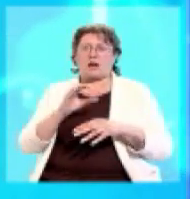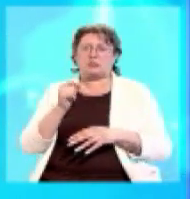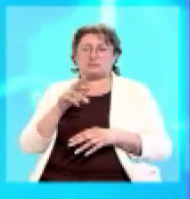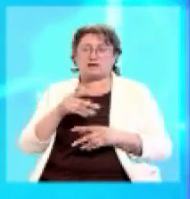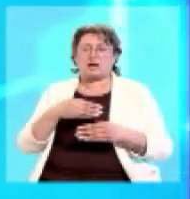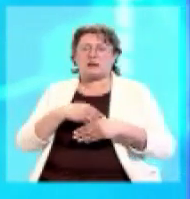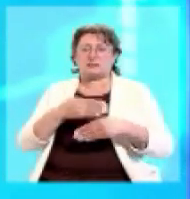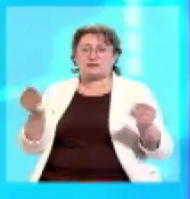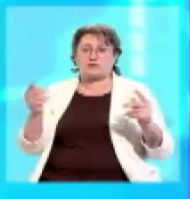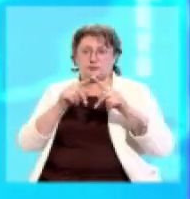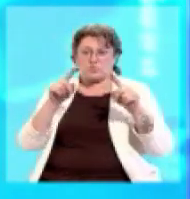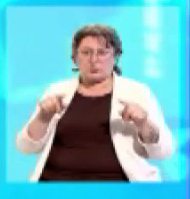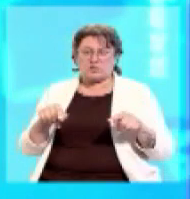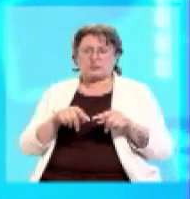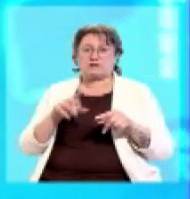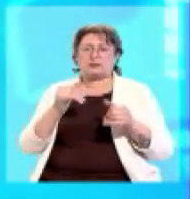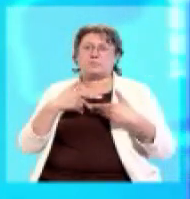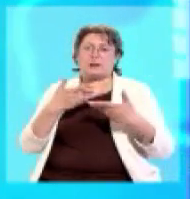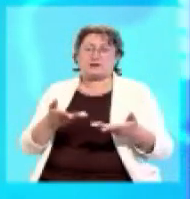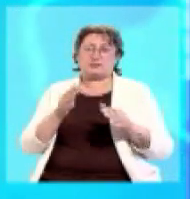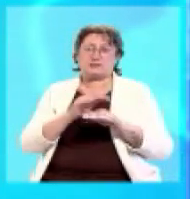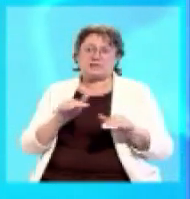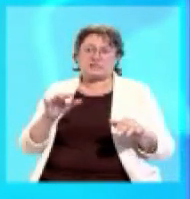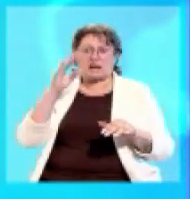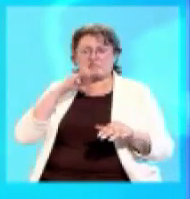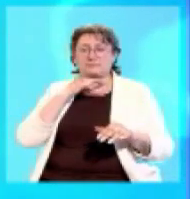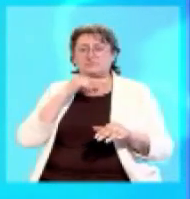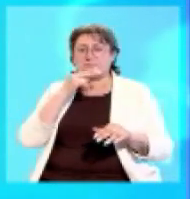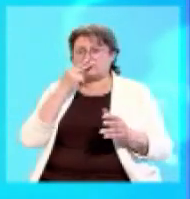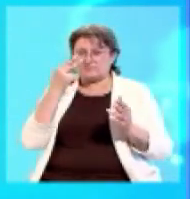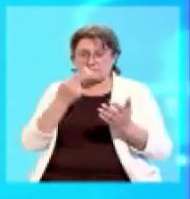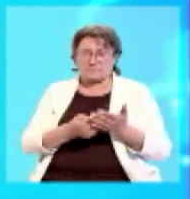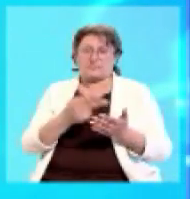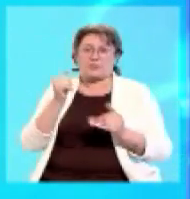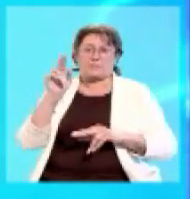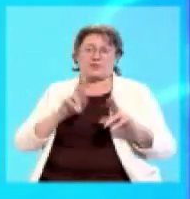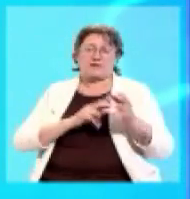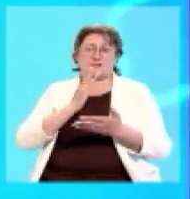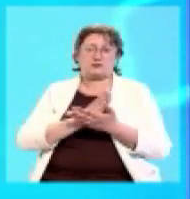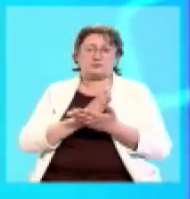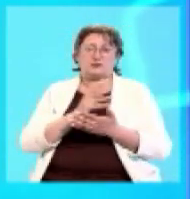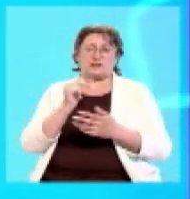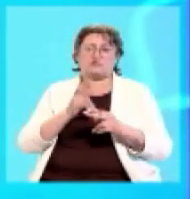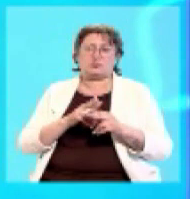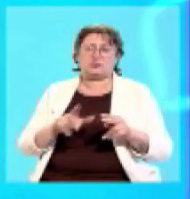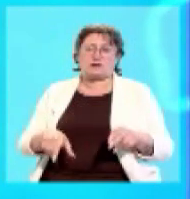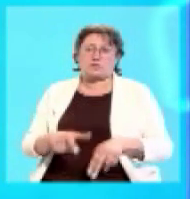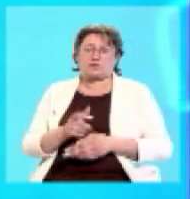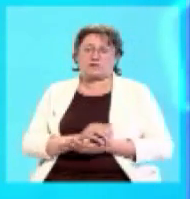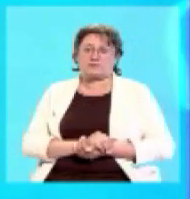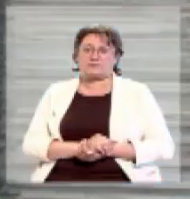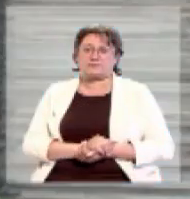Они раздают буклеты и призывают детей и их родителей обратить особое внимание на правила нахождения на железной дороге.